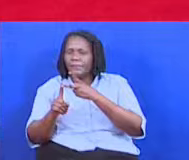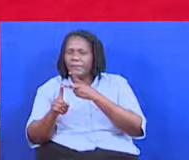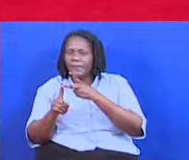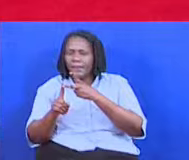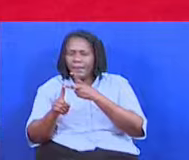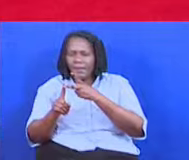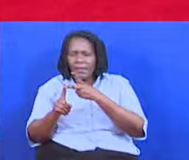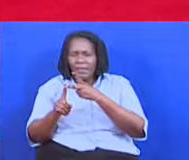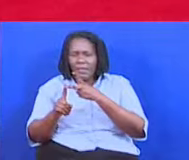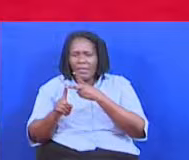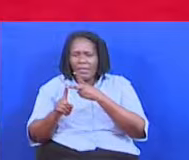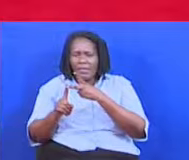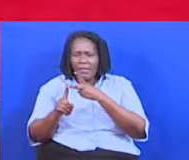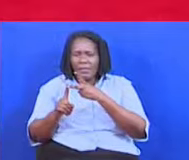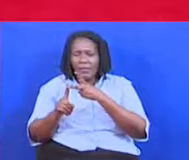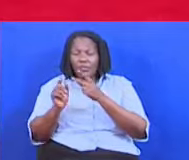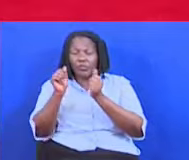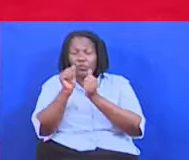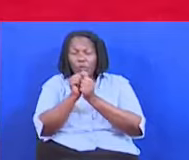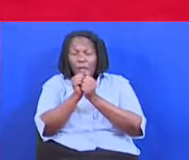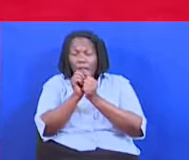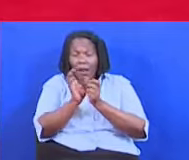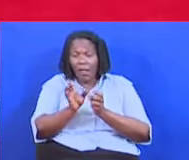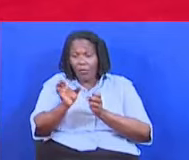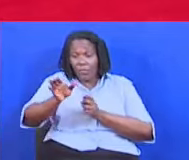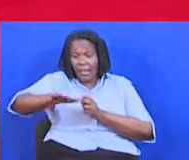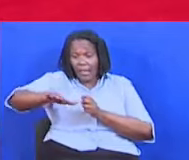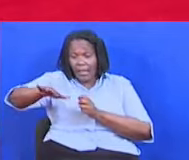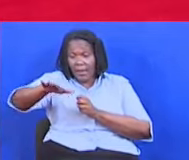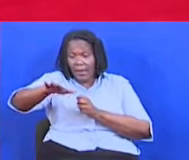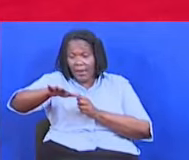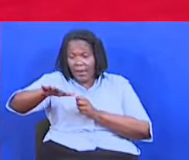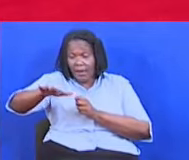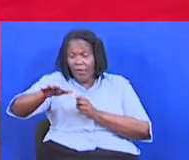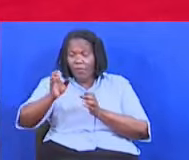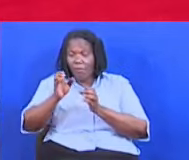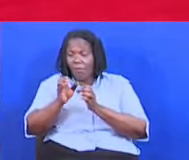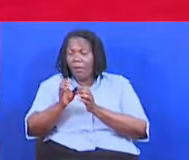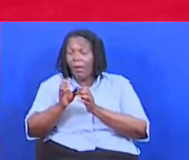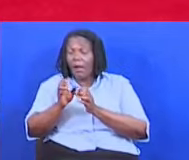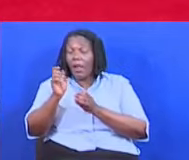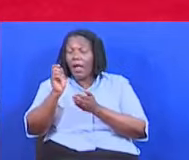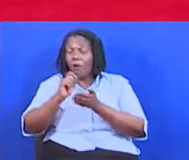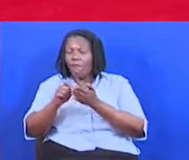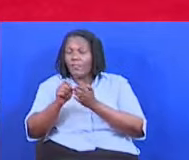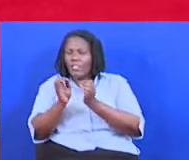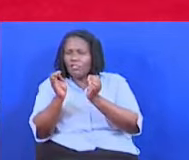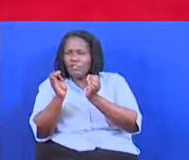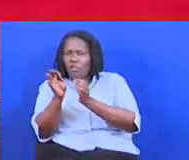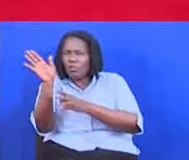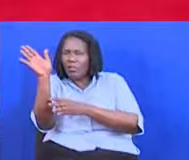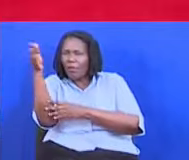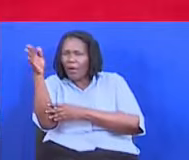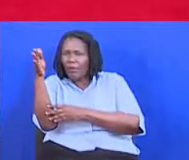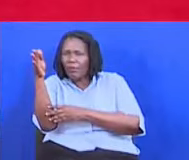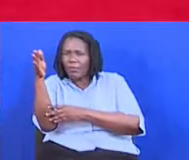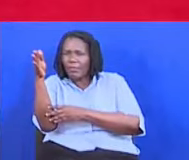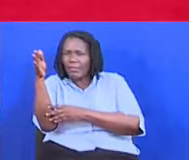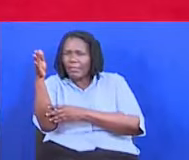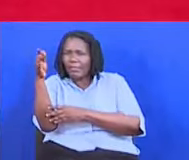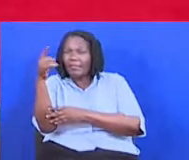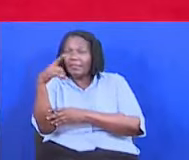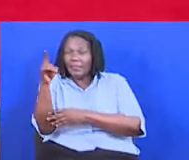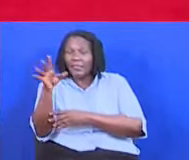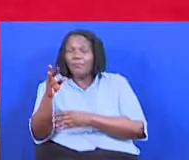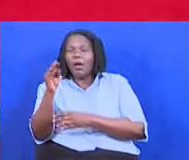kutenga maeneo maalum kwa ajili ya kujenga ofisi za kibalozi Zanzibar, na hili ni